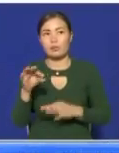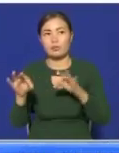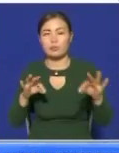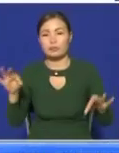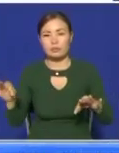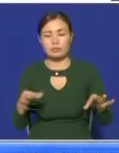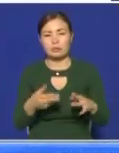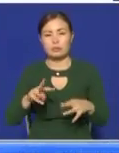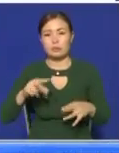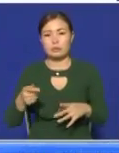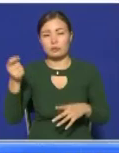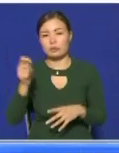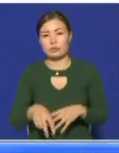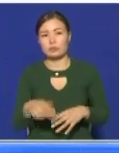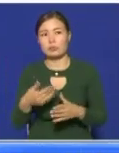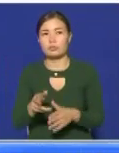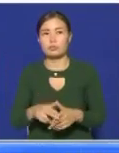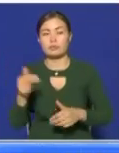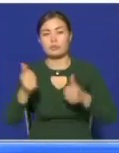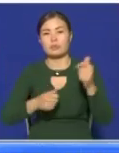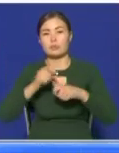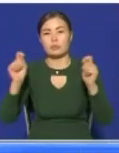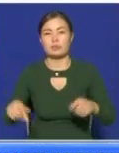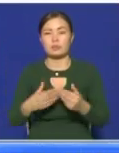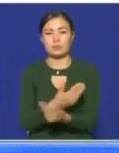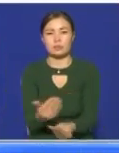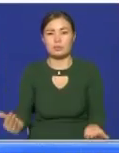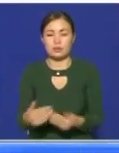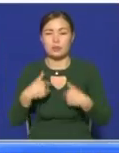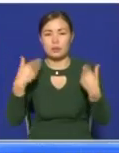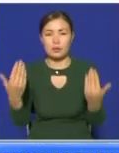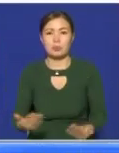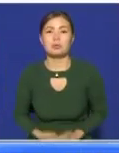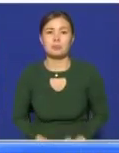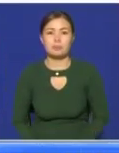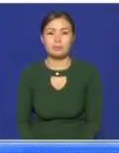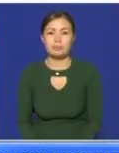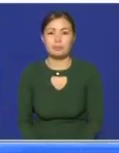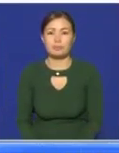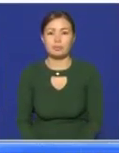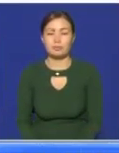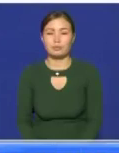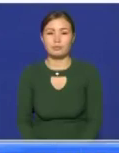осы Маңғыстауға келіп, міне олимпиадасының ашылуымен сіздерді шын жүректен құттықтаймын.